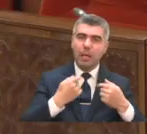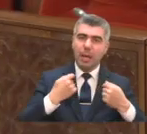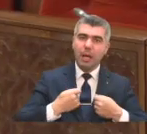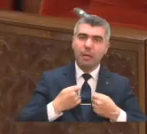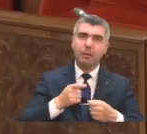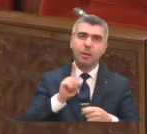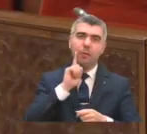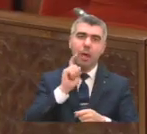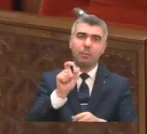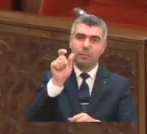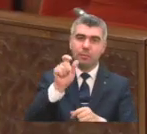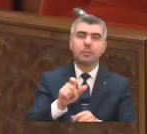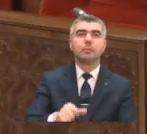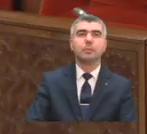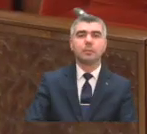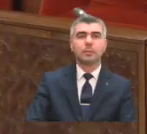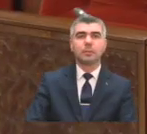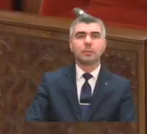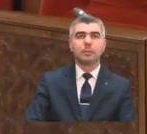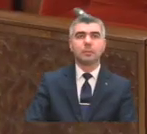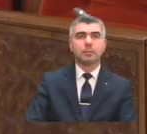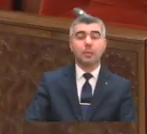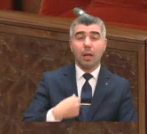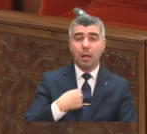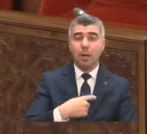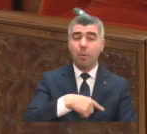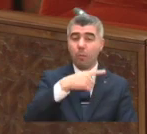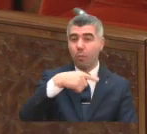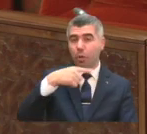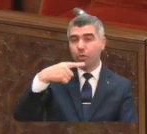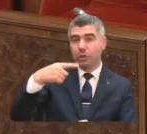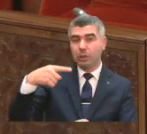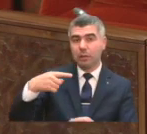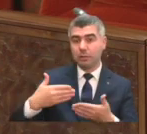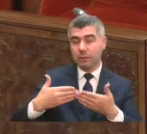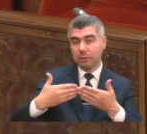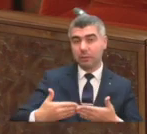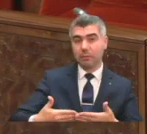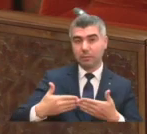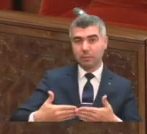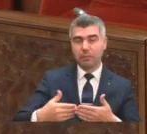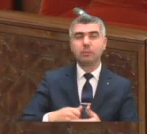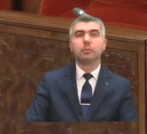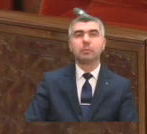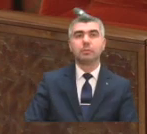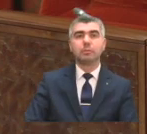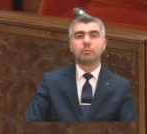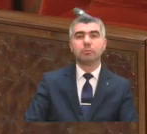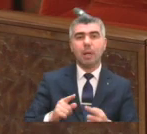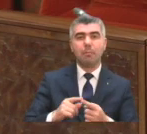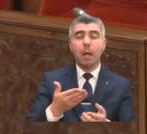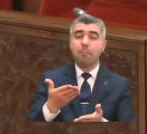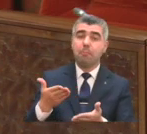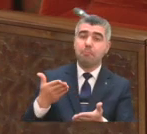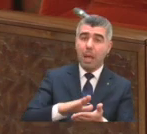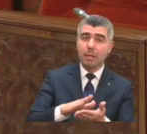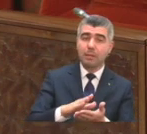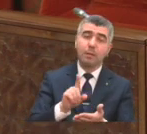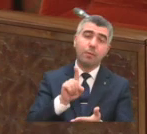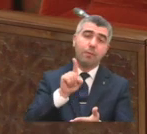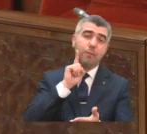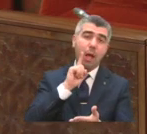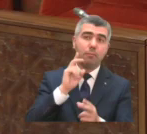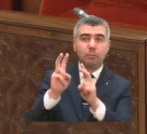النائبة المحترمة، أنا المؤشرات اللي عندي كتدل على أنه النسبة ديال الوفيات ديال الأمهات تقلصت في